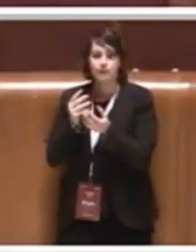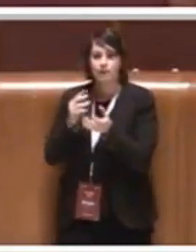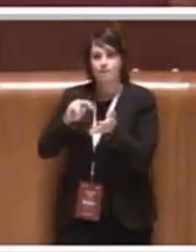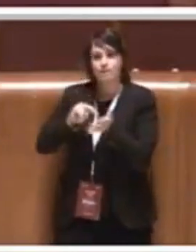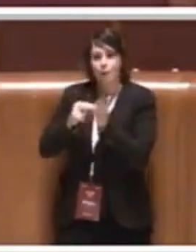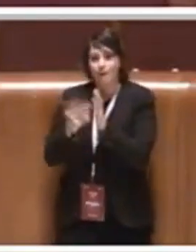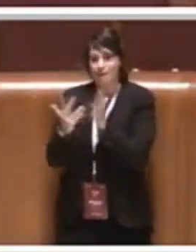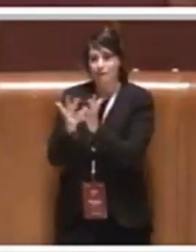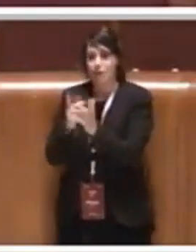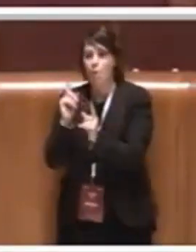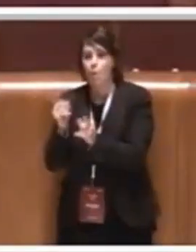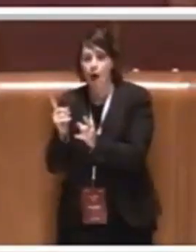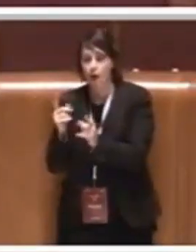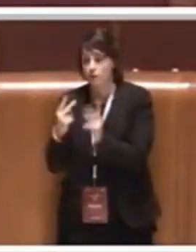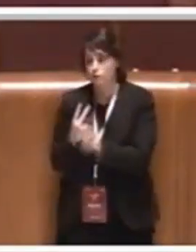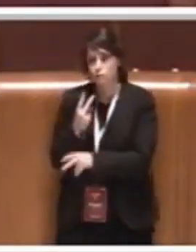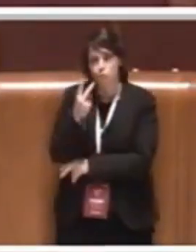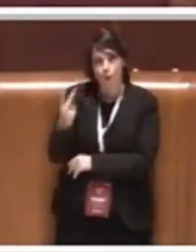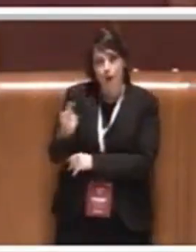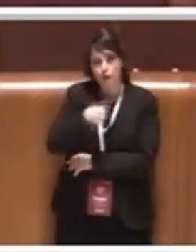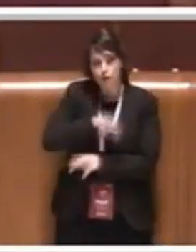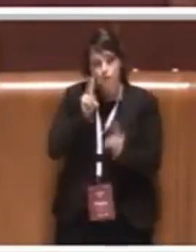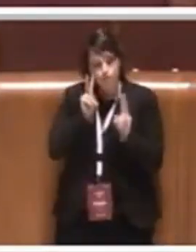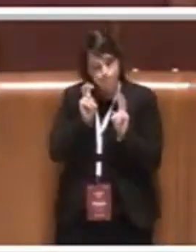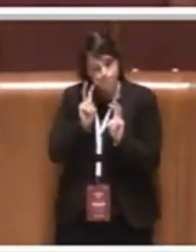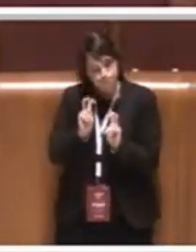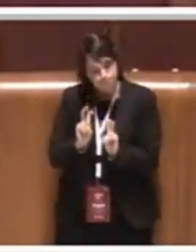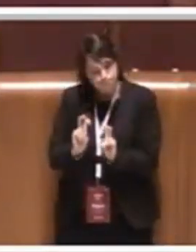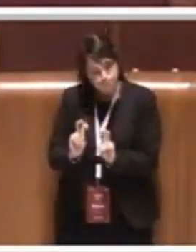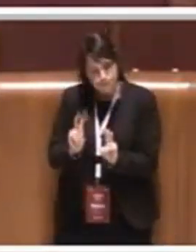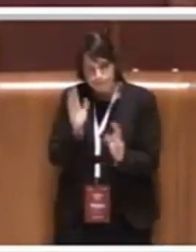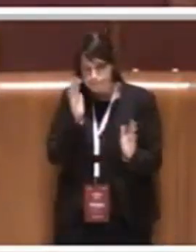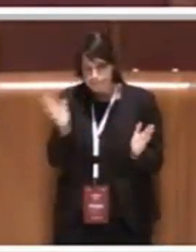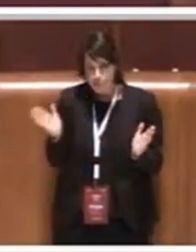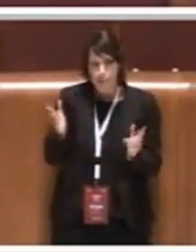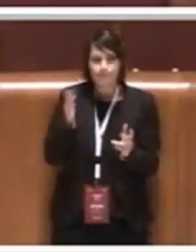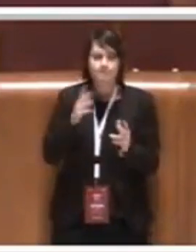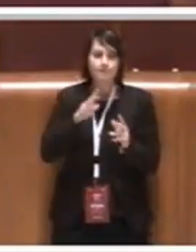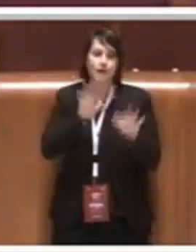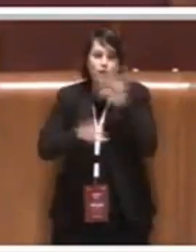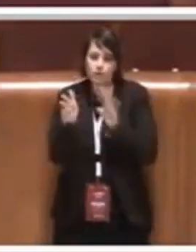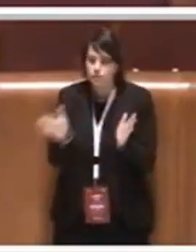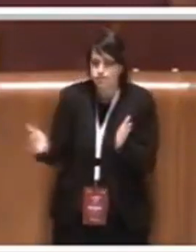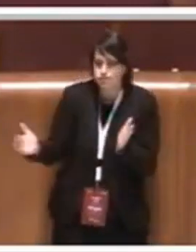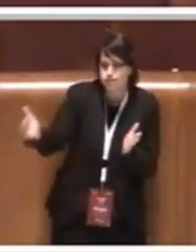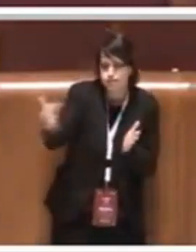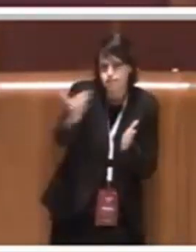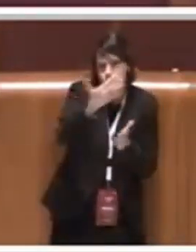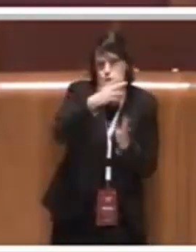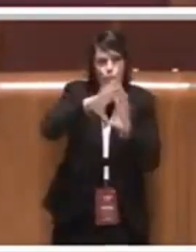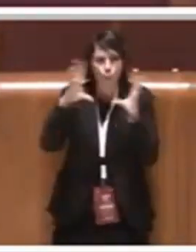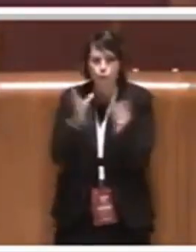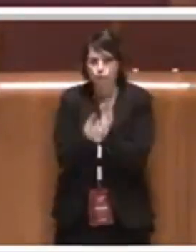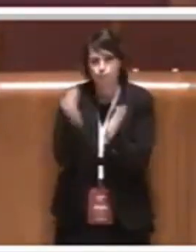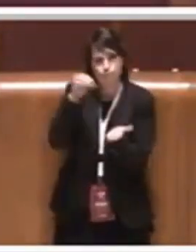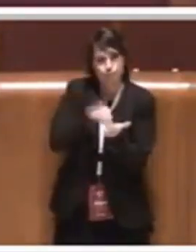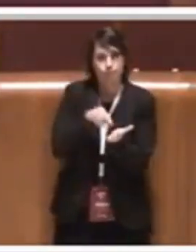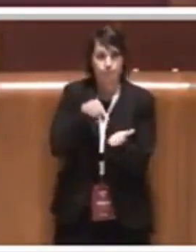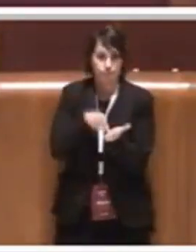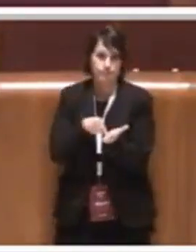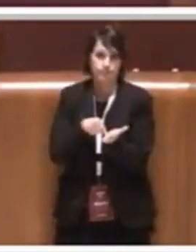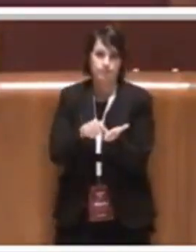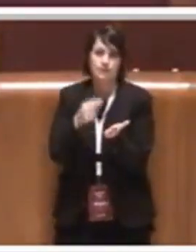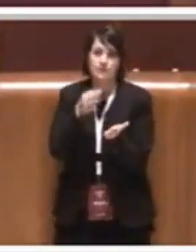questi 2 anni nell'analisi delle varie convenzioni. Quindi sicuramente il punto di partenza è